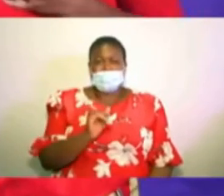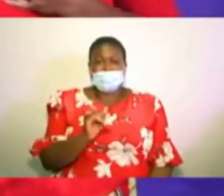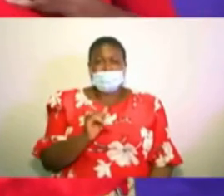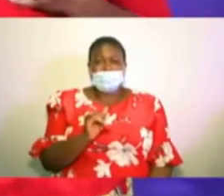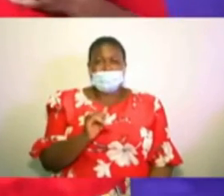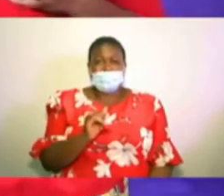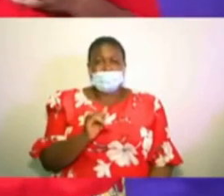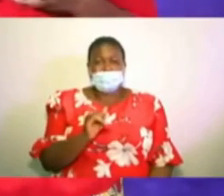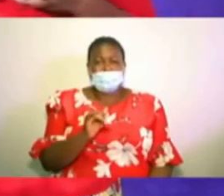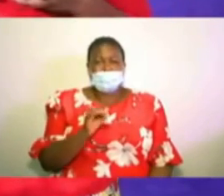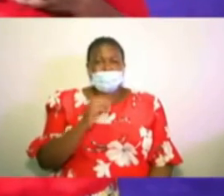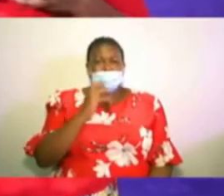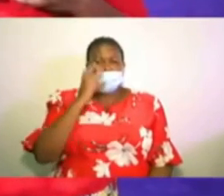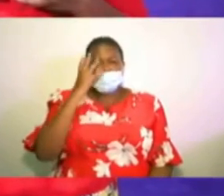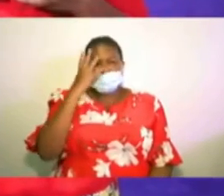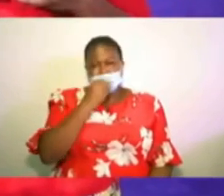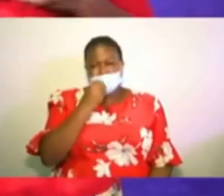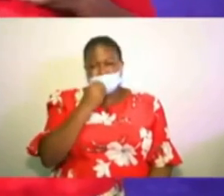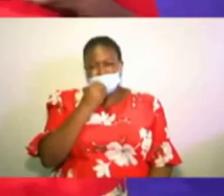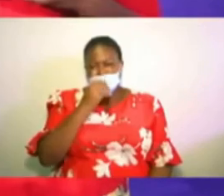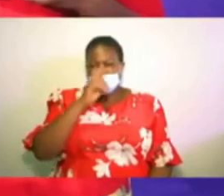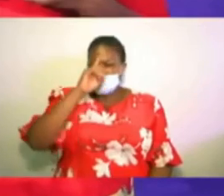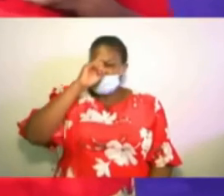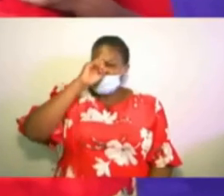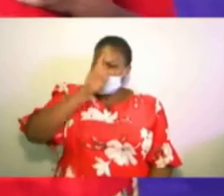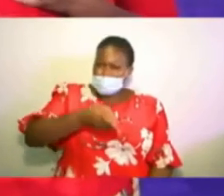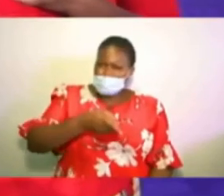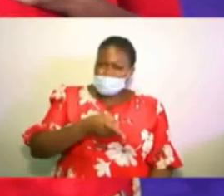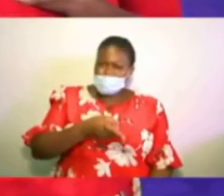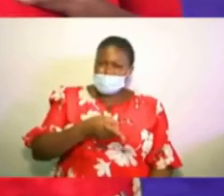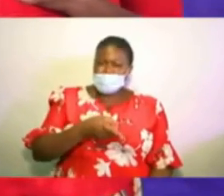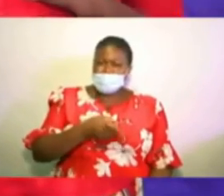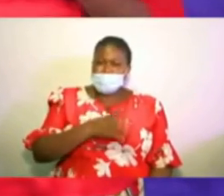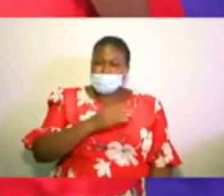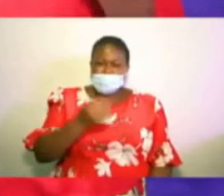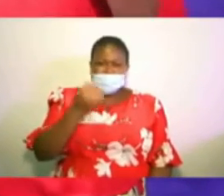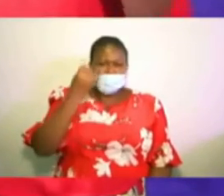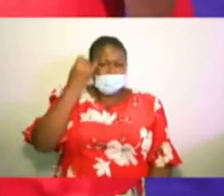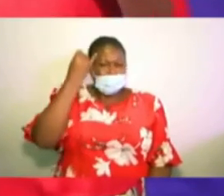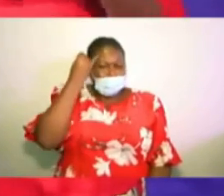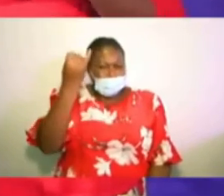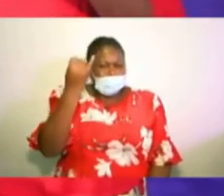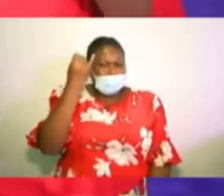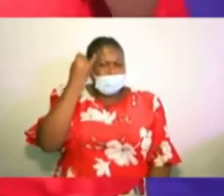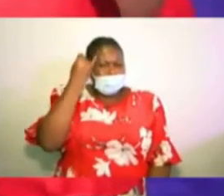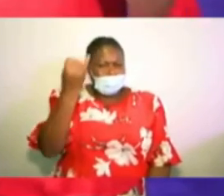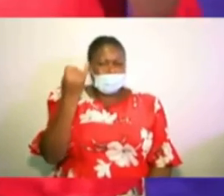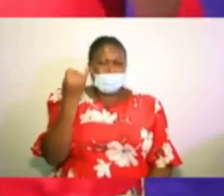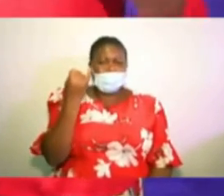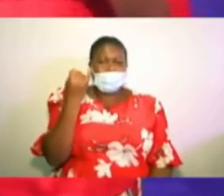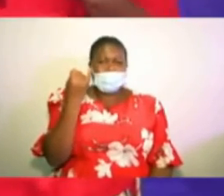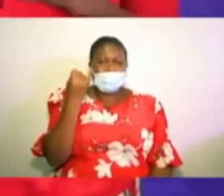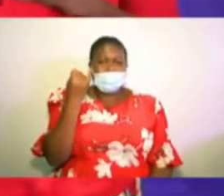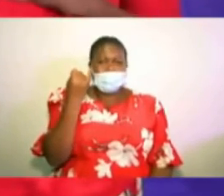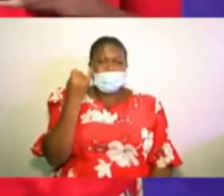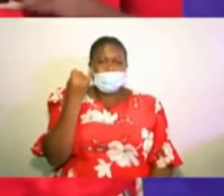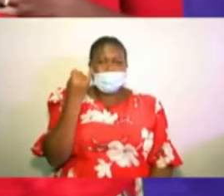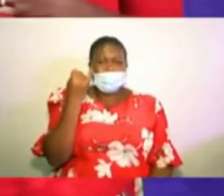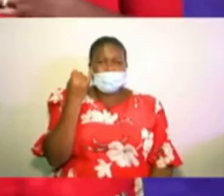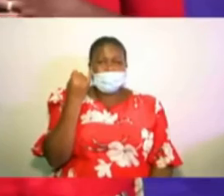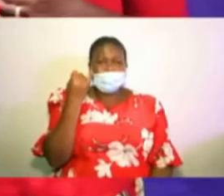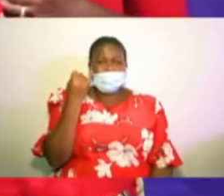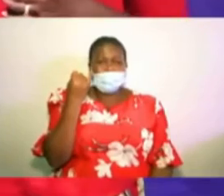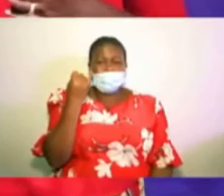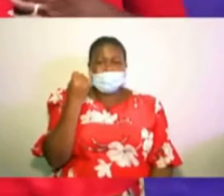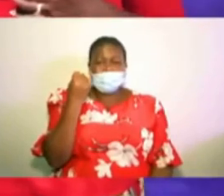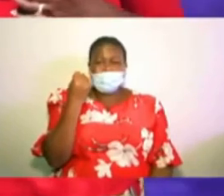Beautiful, intelligent, and creative. Des choses créatives, des belles choses. The